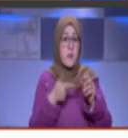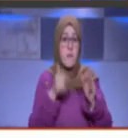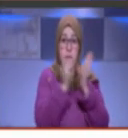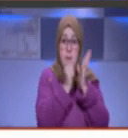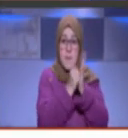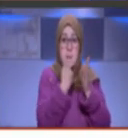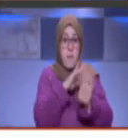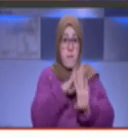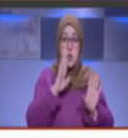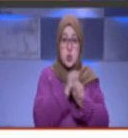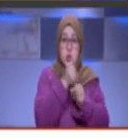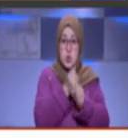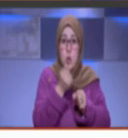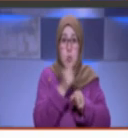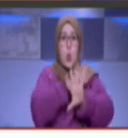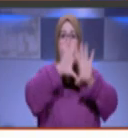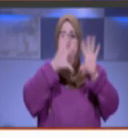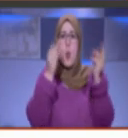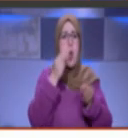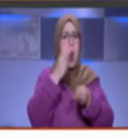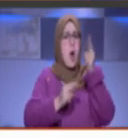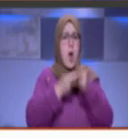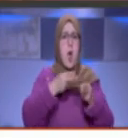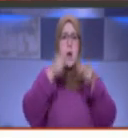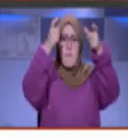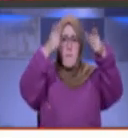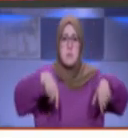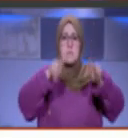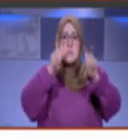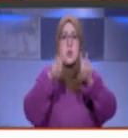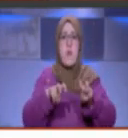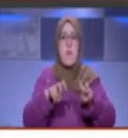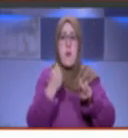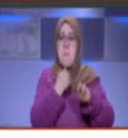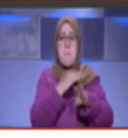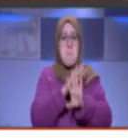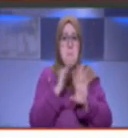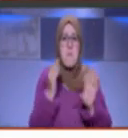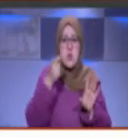كلها، فلازم نشتغله بس نلتزم بالحمايه والوقايه.